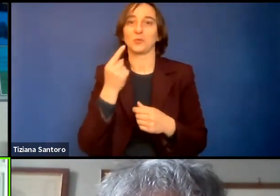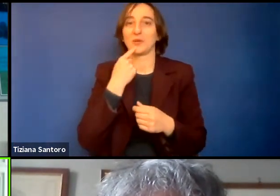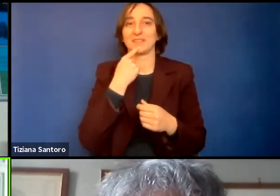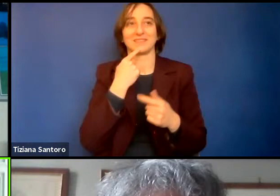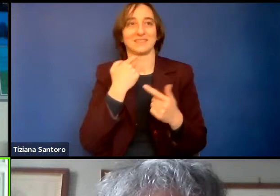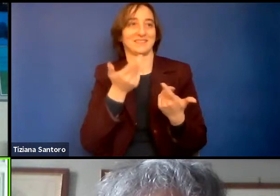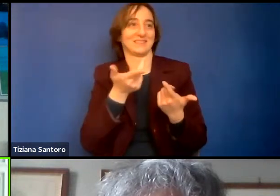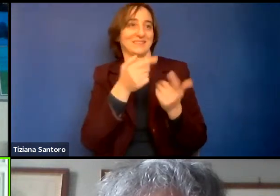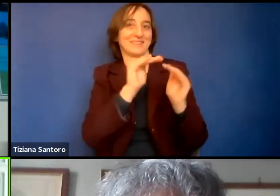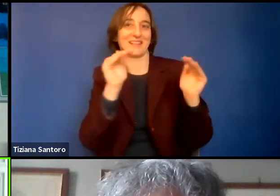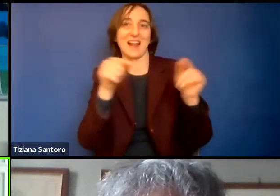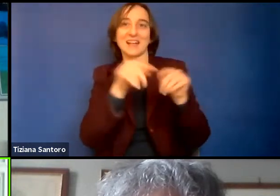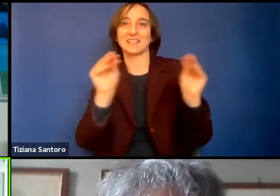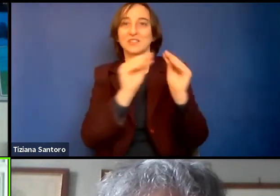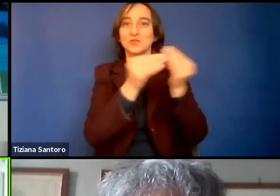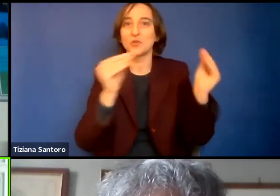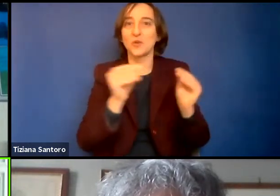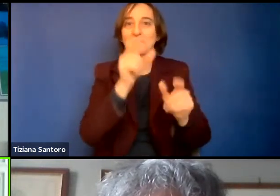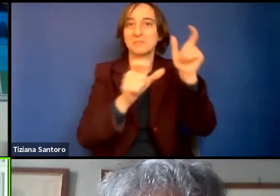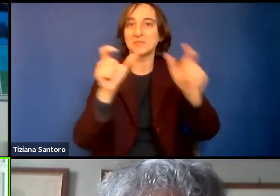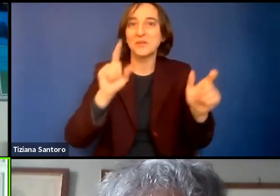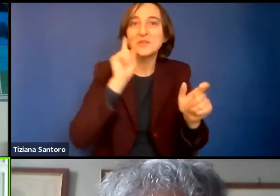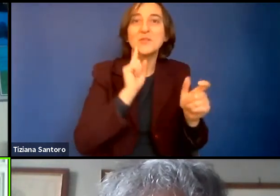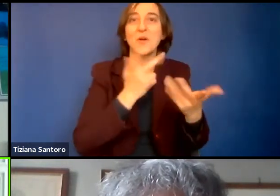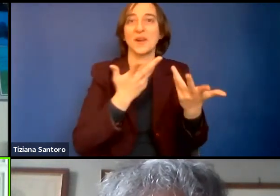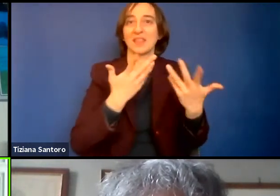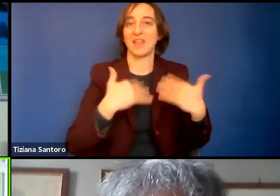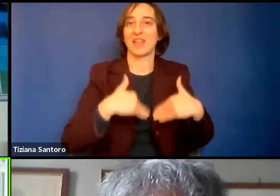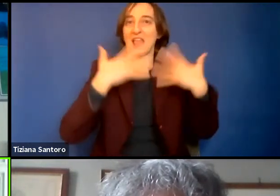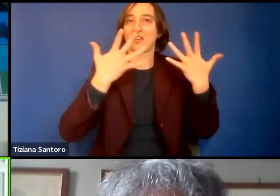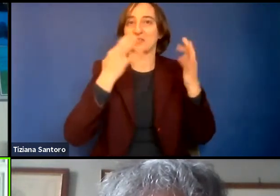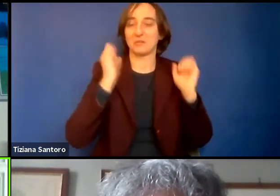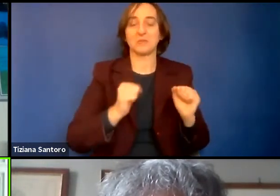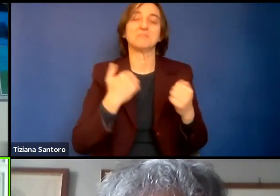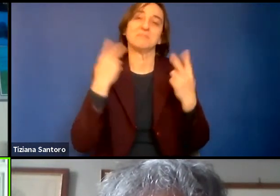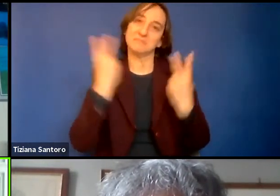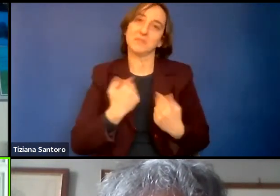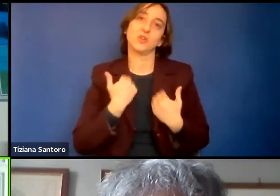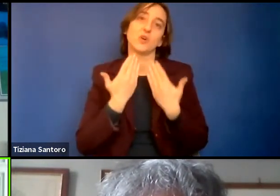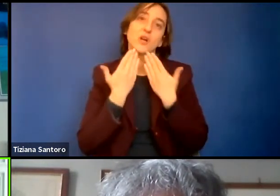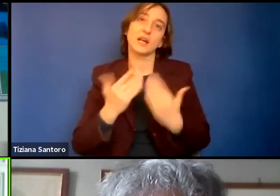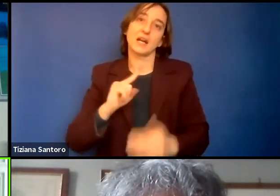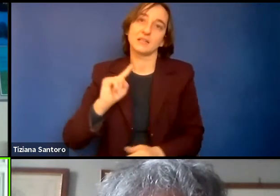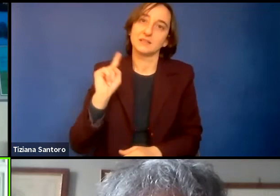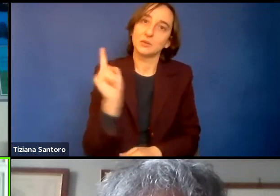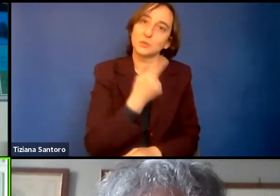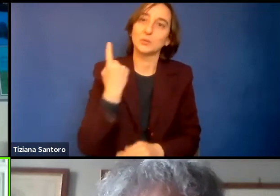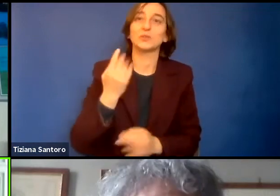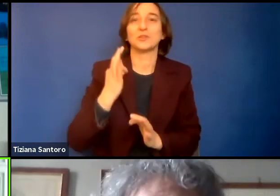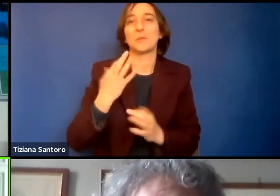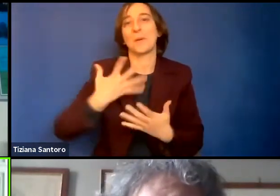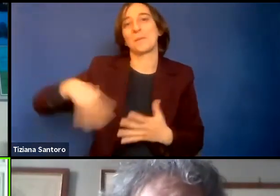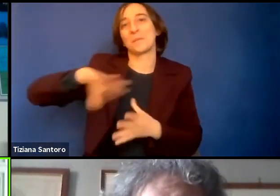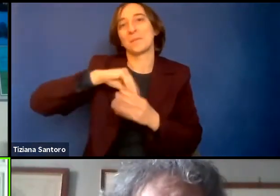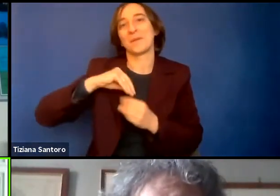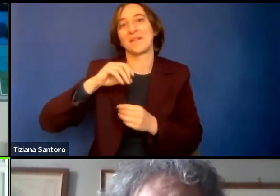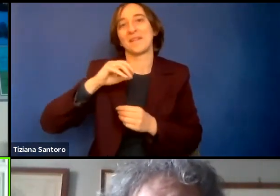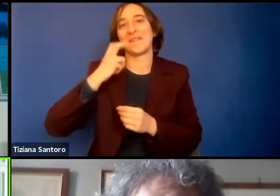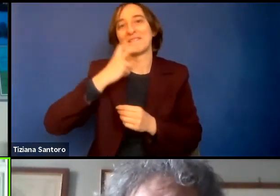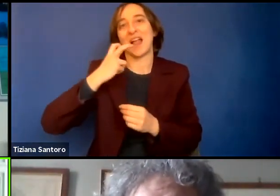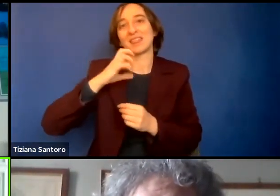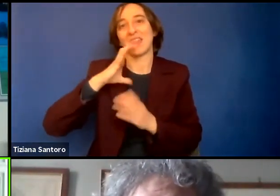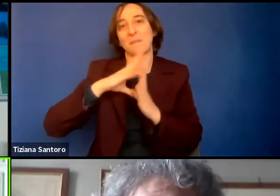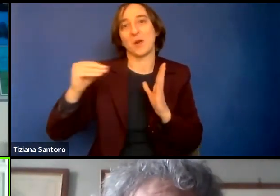le nostre persone sorde. Quindi veramente ringrazio ancora tutti a nome di tutta la Fiadda Emilia